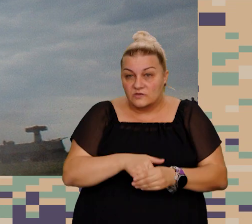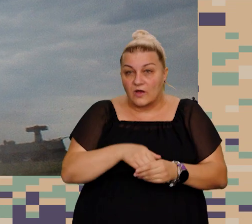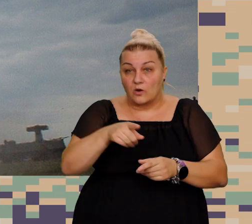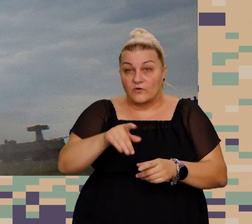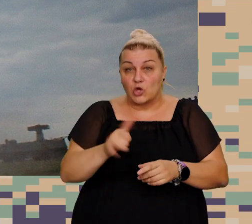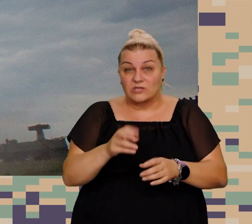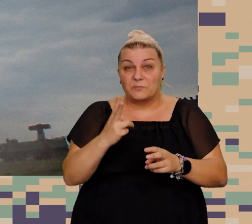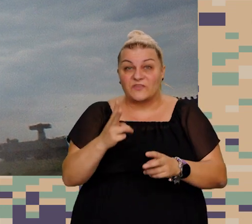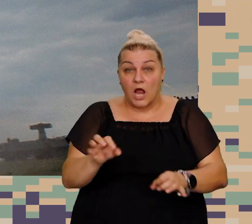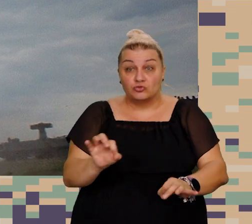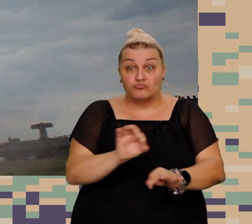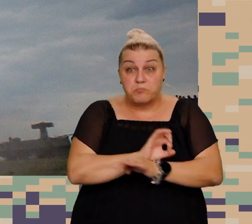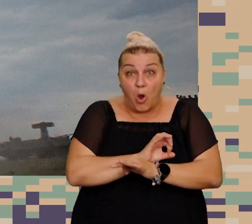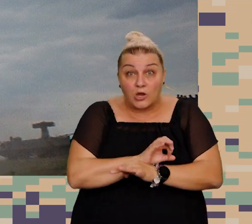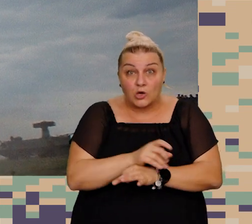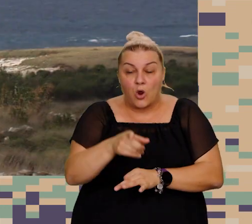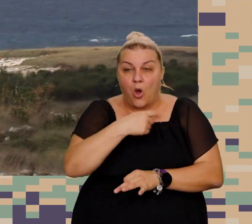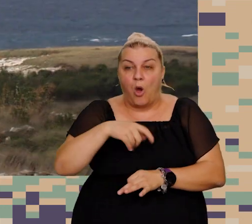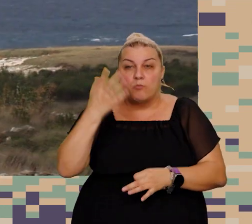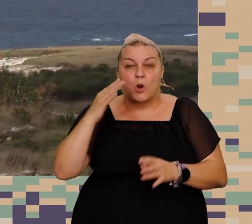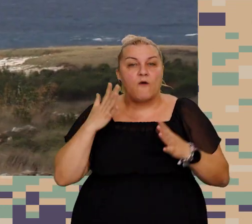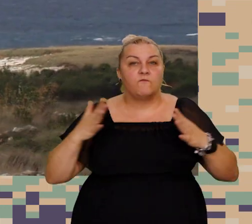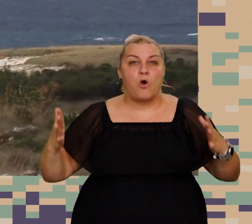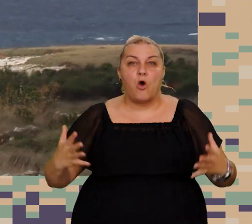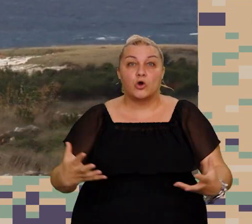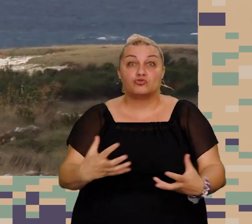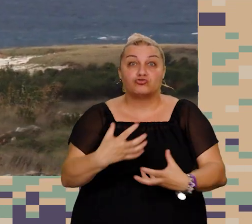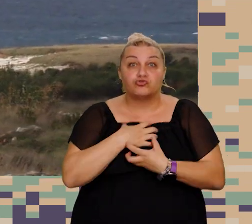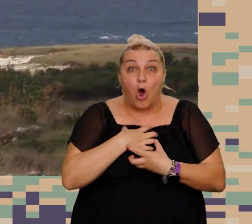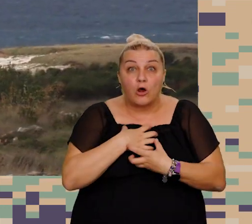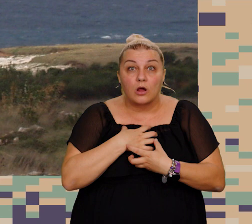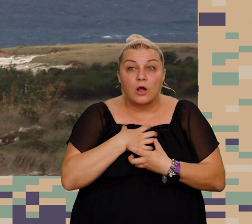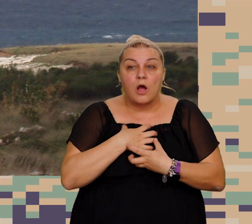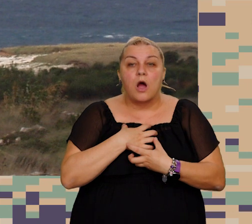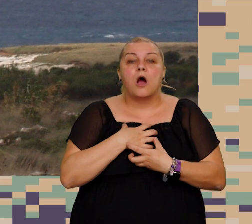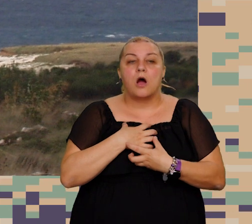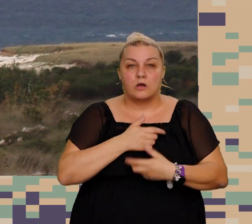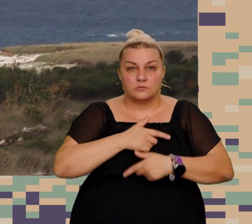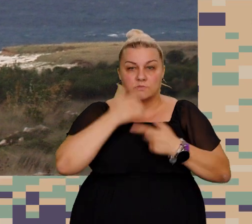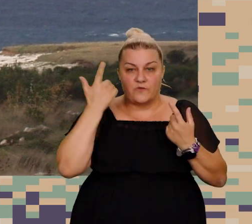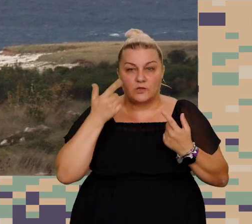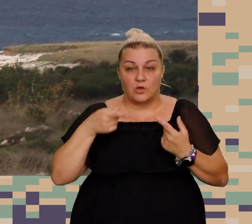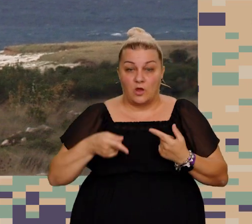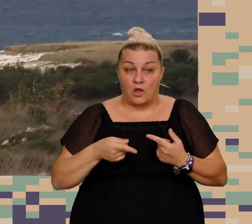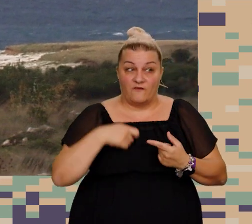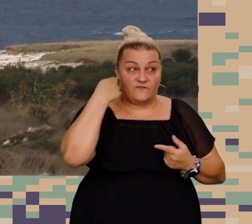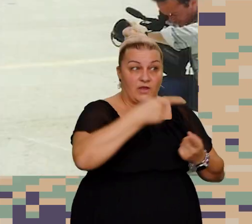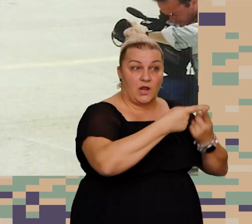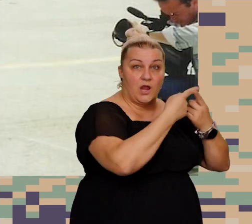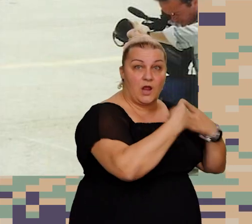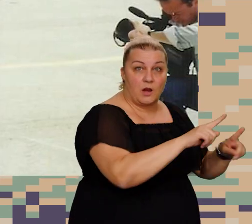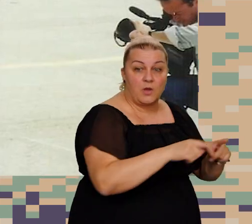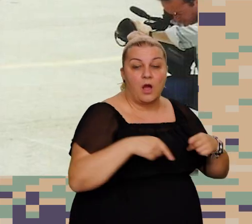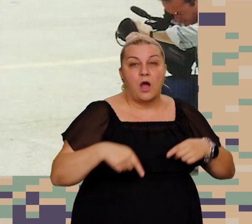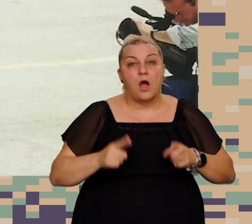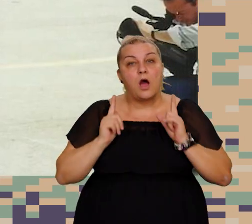Vranića, to je bilo za nas jedan veliki, veliki šok gdje nas je stavio u stvari u realnost šta je to rat, koje